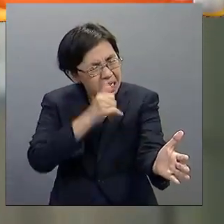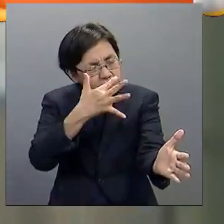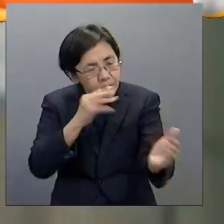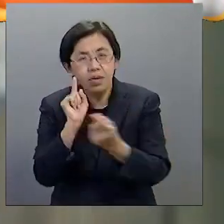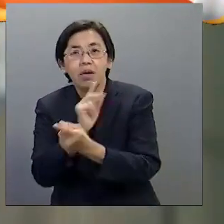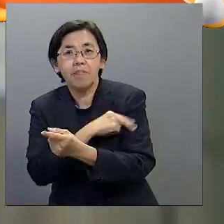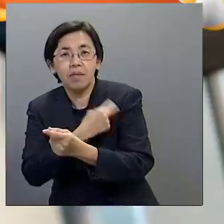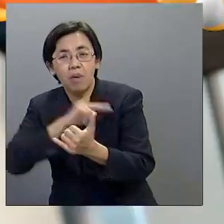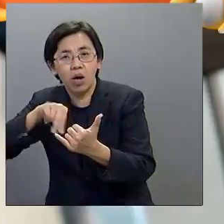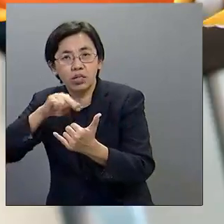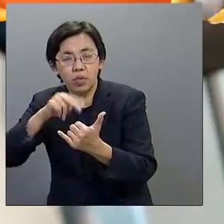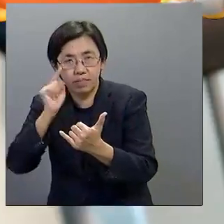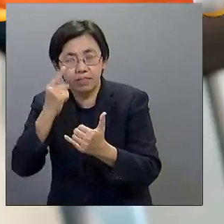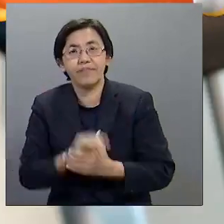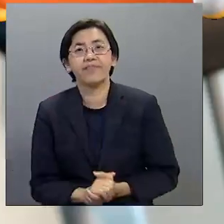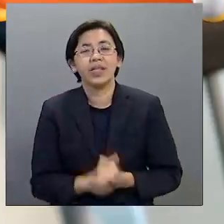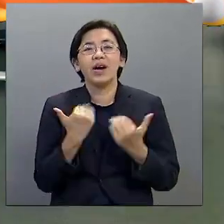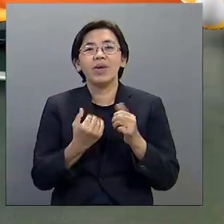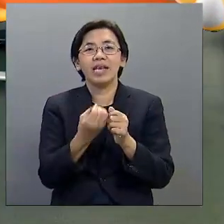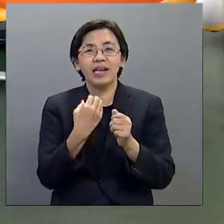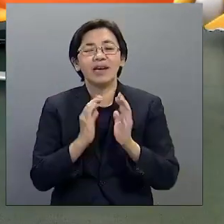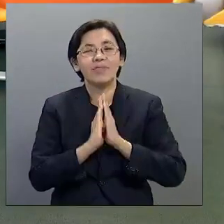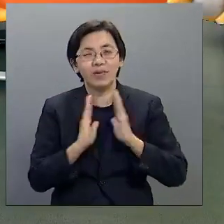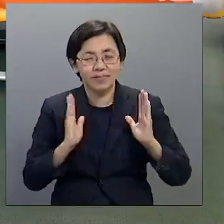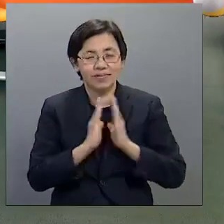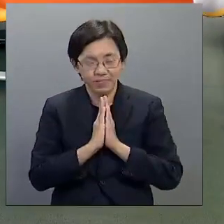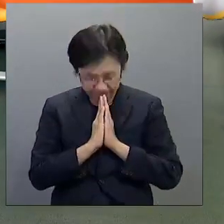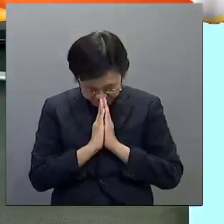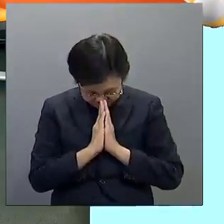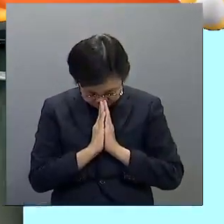ตุที่ละเอียดต่อไปค่ะ สำหรับวันนี้ขอบคุณมากเลยนะคะขอบคุณค่ะ สวัสดีค่ะ